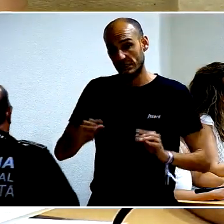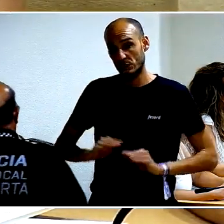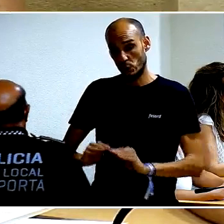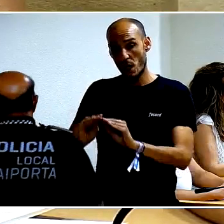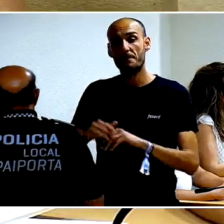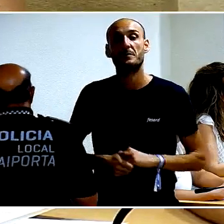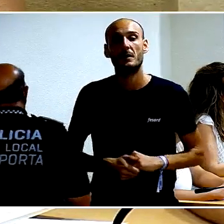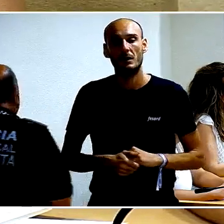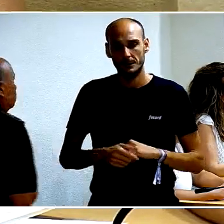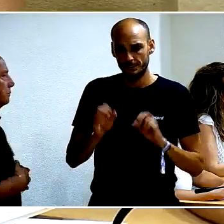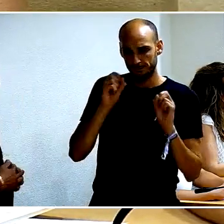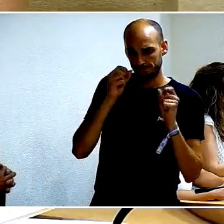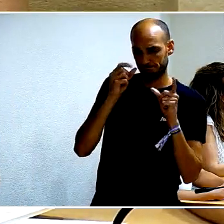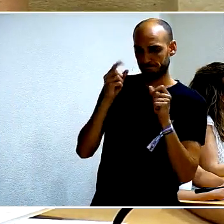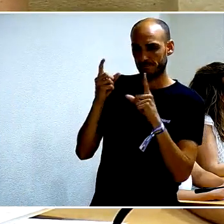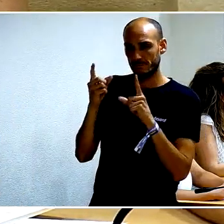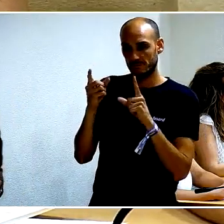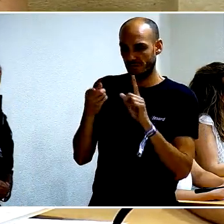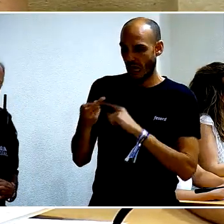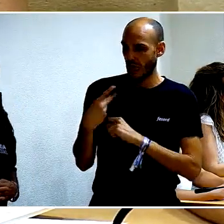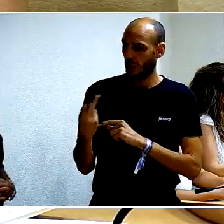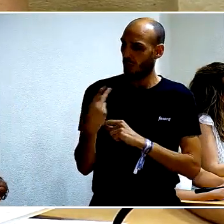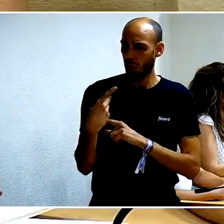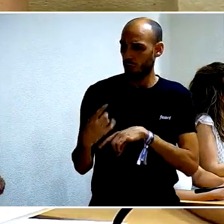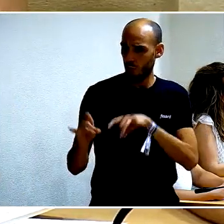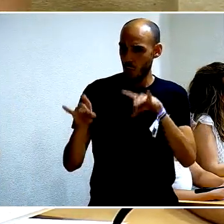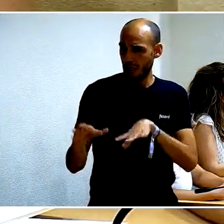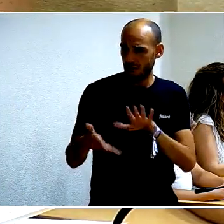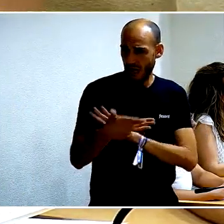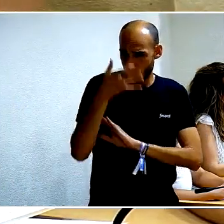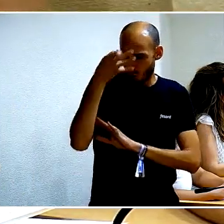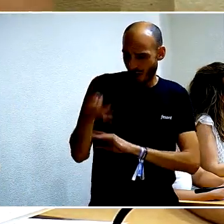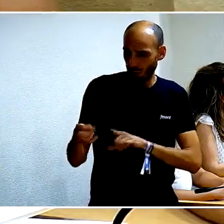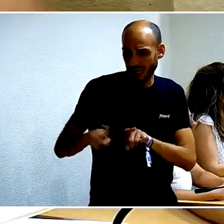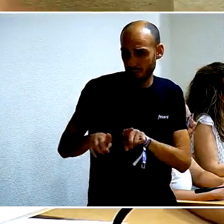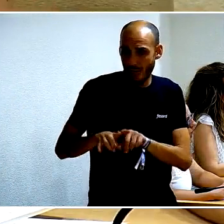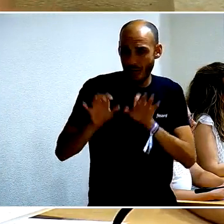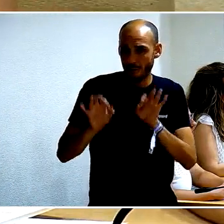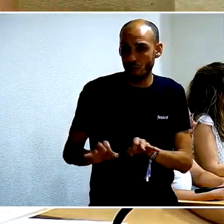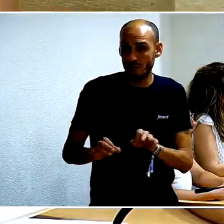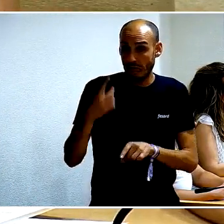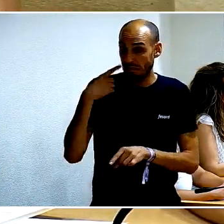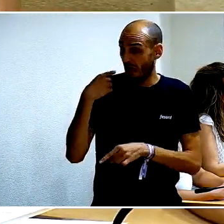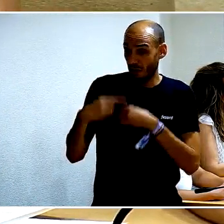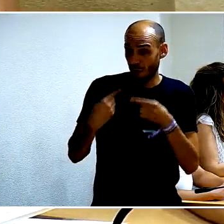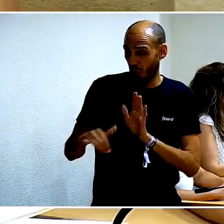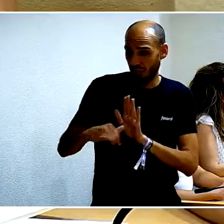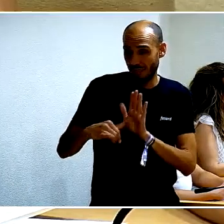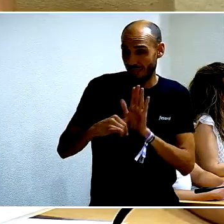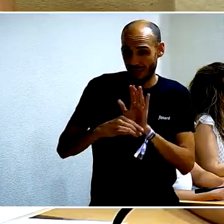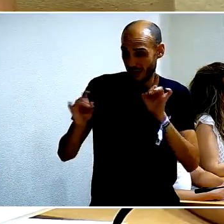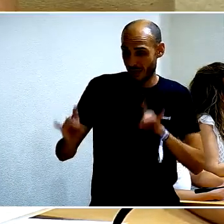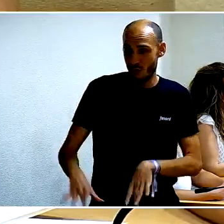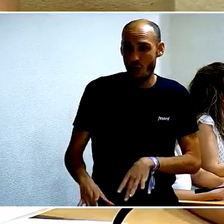persona quan separeguem. Són pobles germans on moltes tradicions ens són molt properes. Mengen